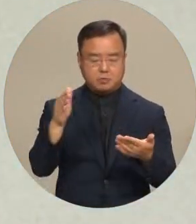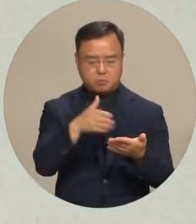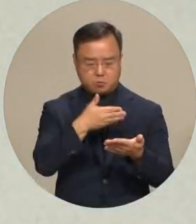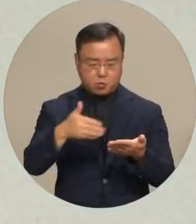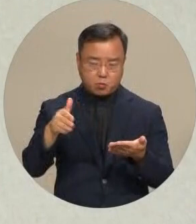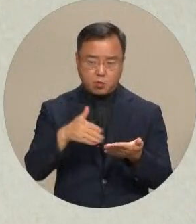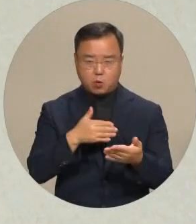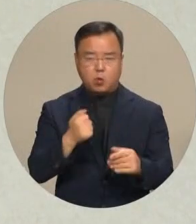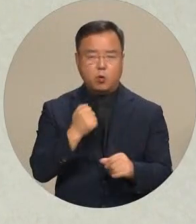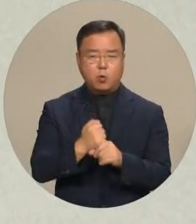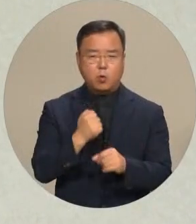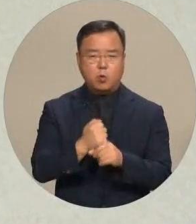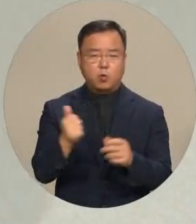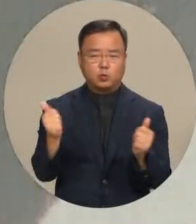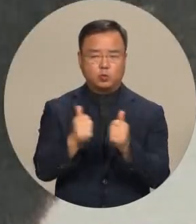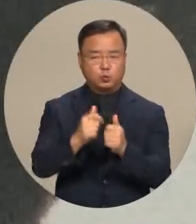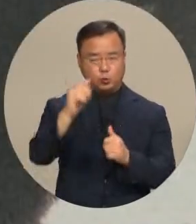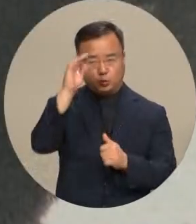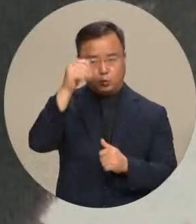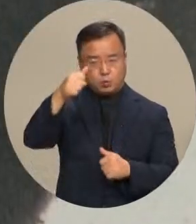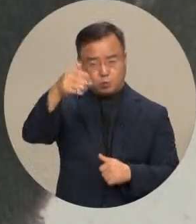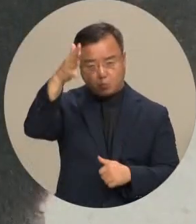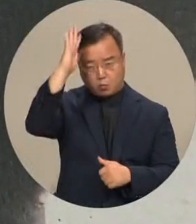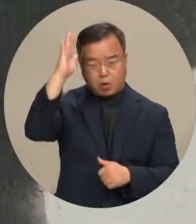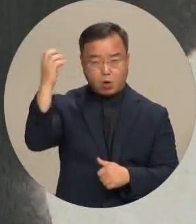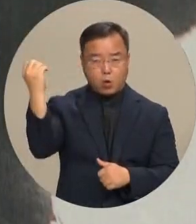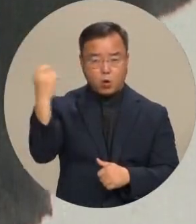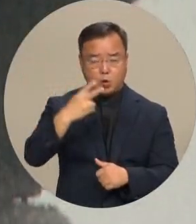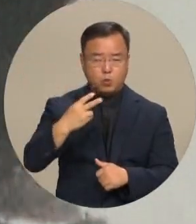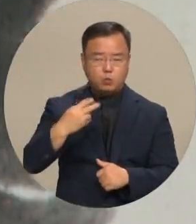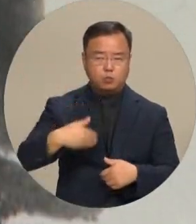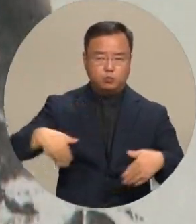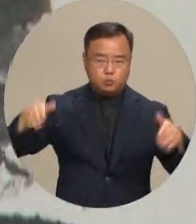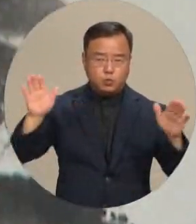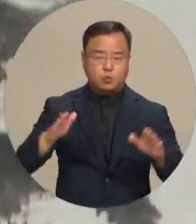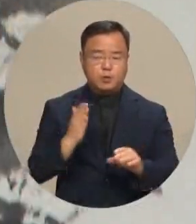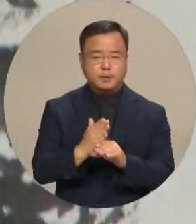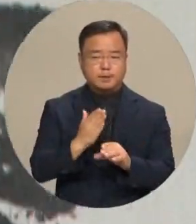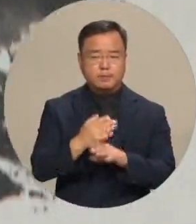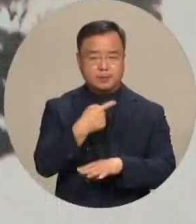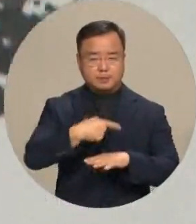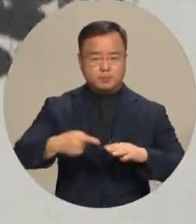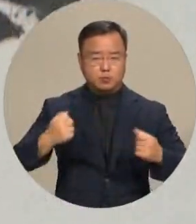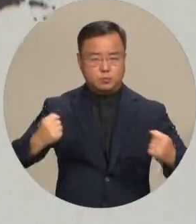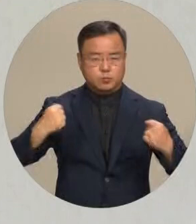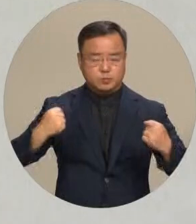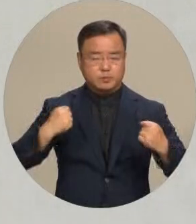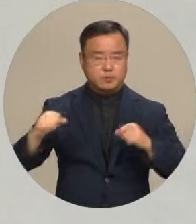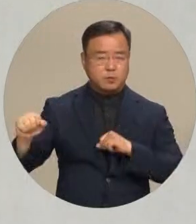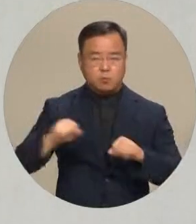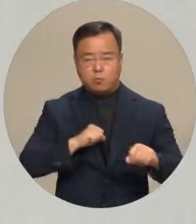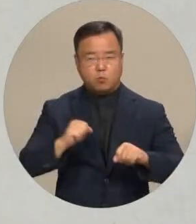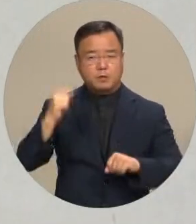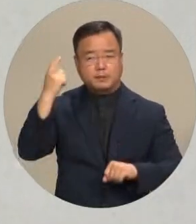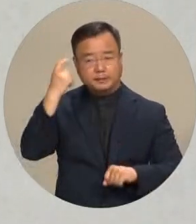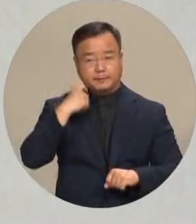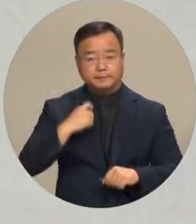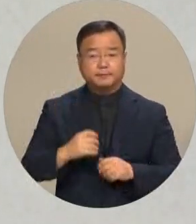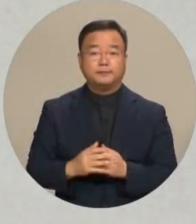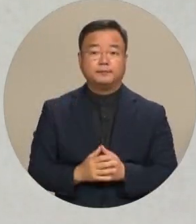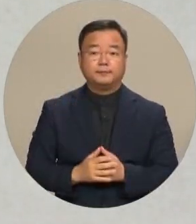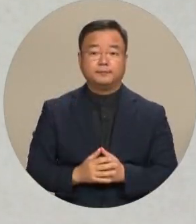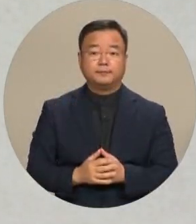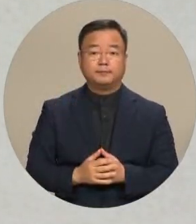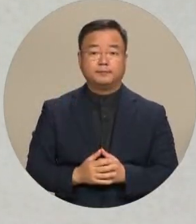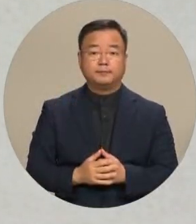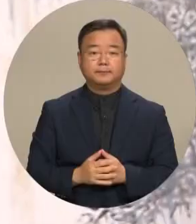것처럼 보이는 수탉의 볕과 풍성한 기세서, 민족의 기상과 역동성이 느껴집니다. 20,